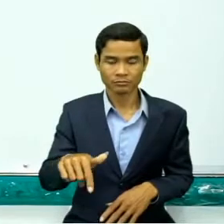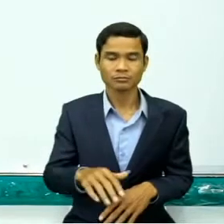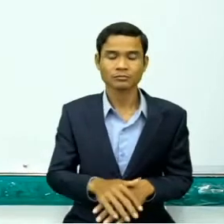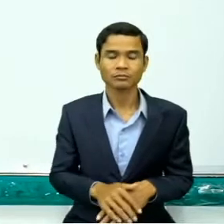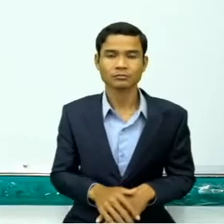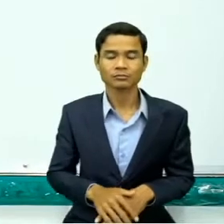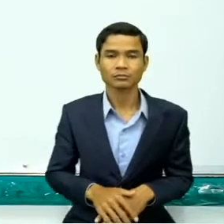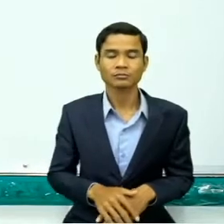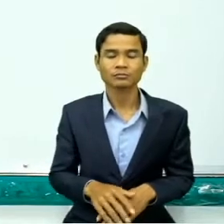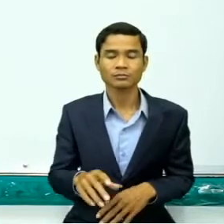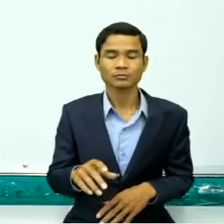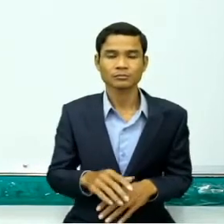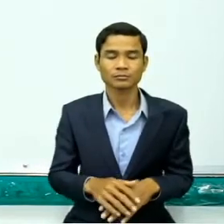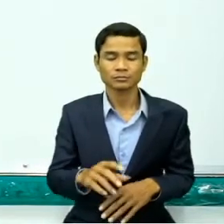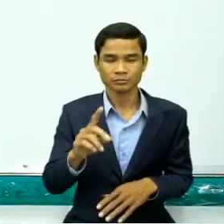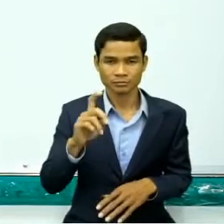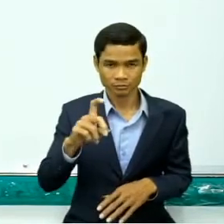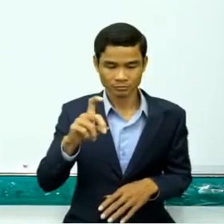chà chớ